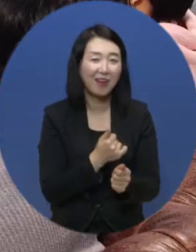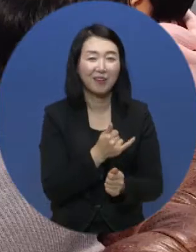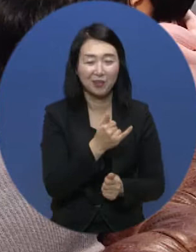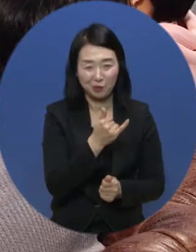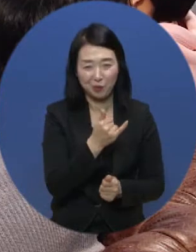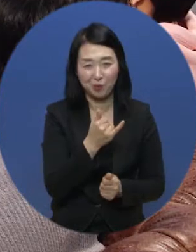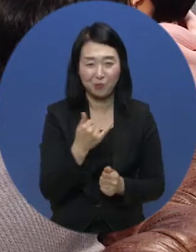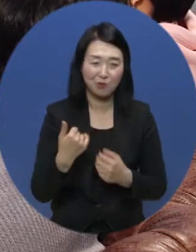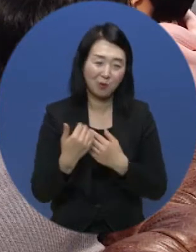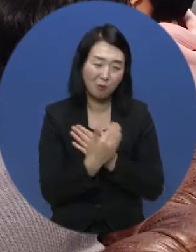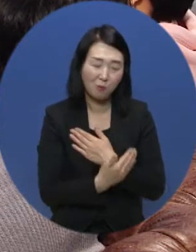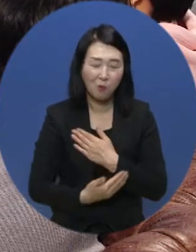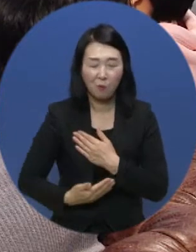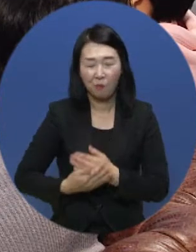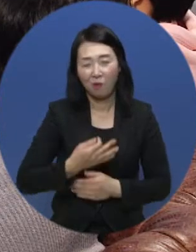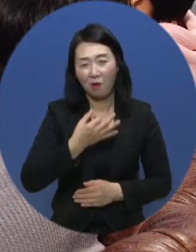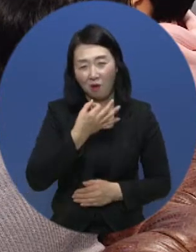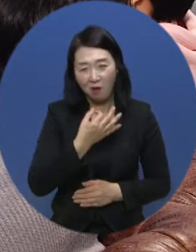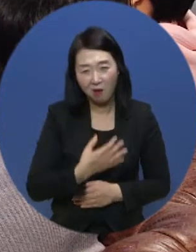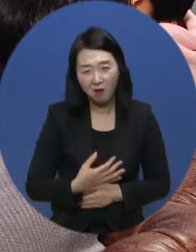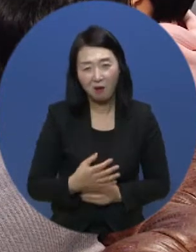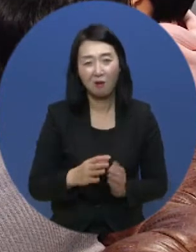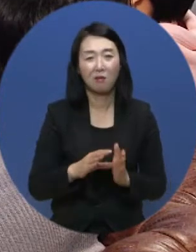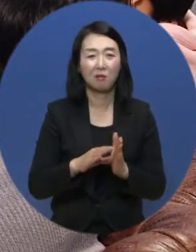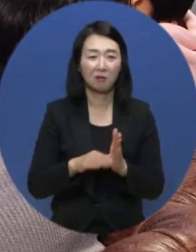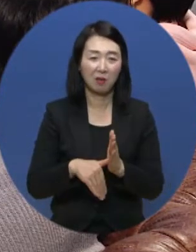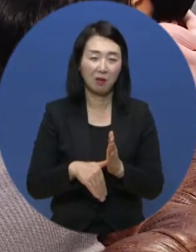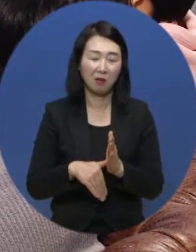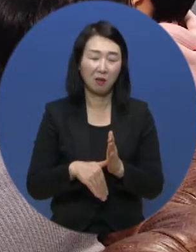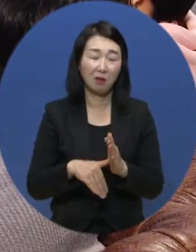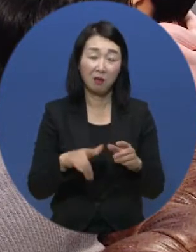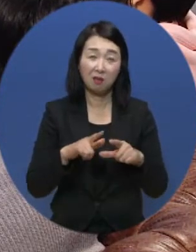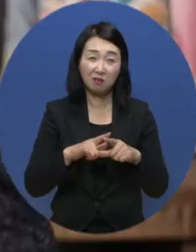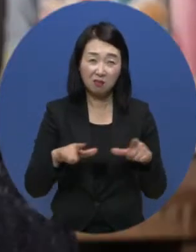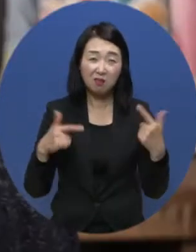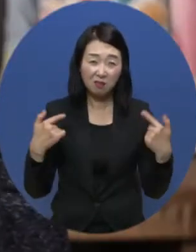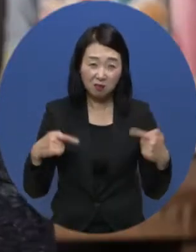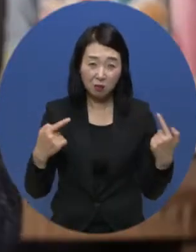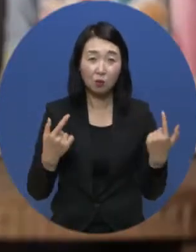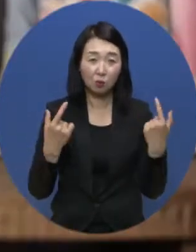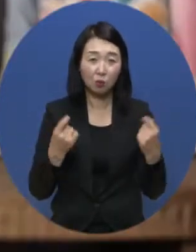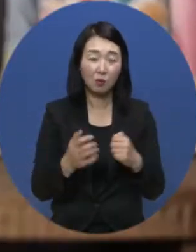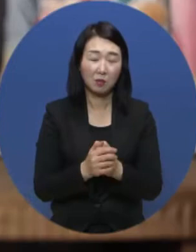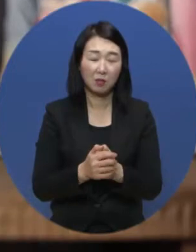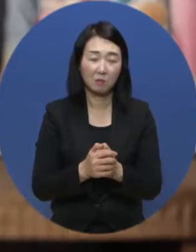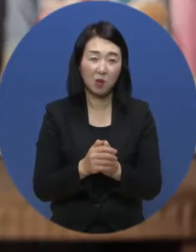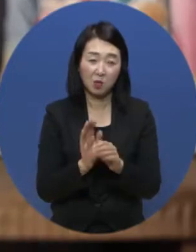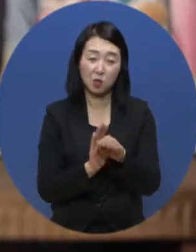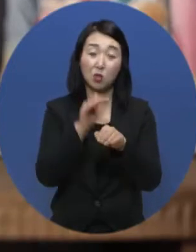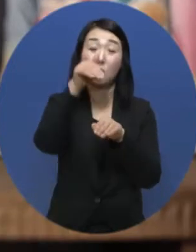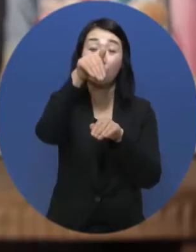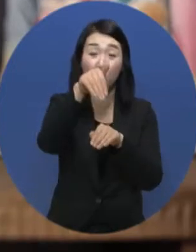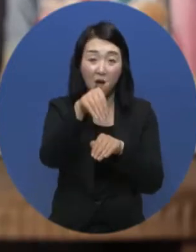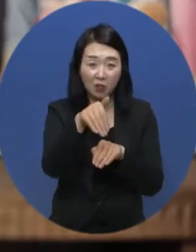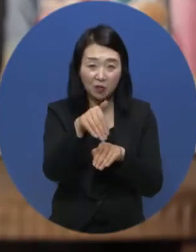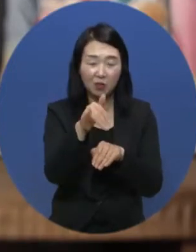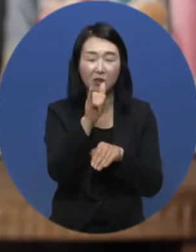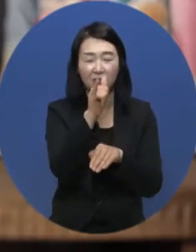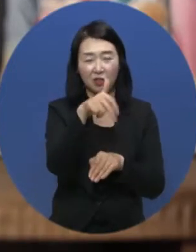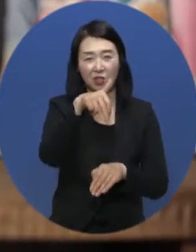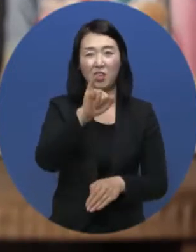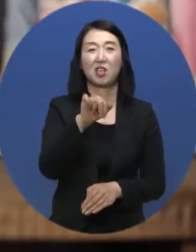지친 상태에서 그냥 매번 뛰던 키커라고 여러분들 아실지 모르겠는데 이렇게 점프대에서 이렇게 점프하는 그런 게